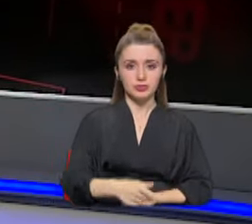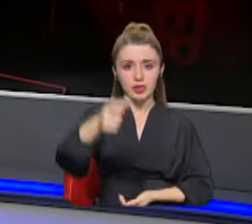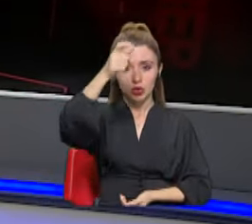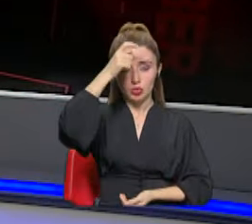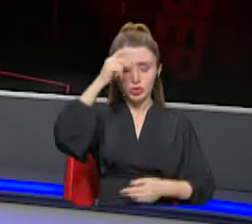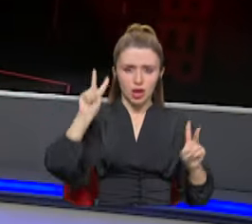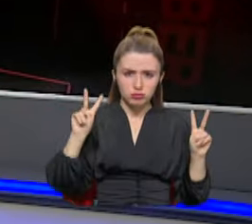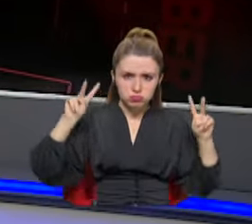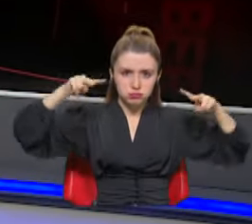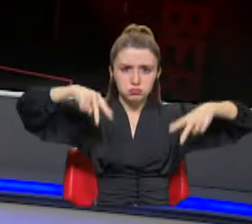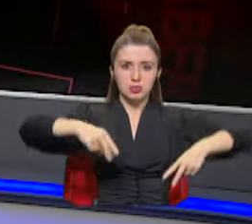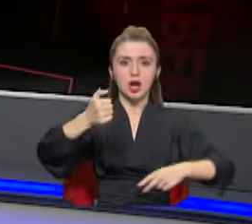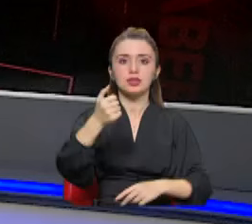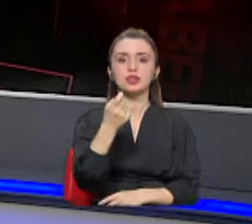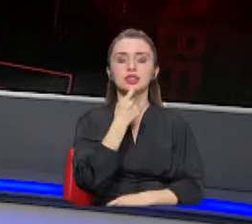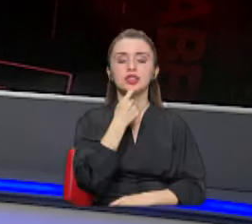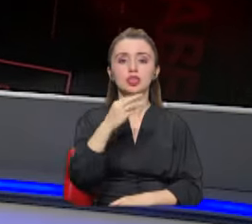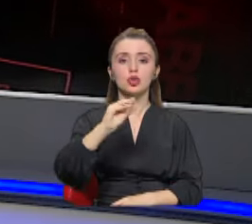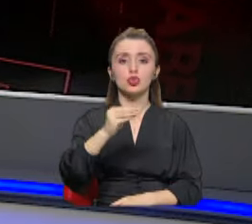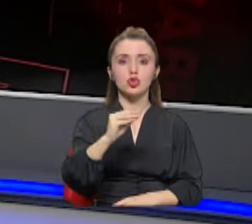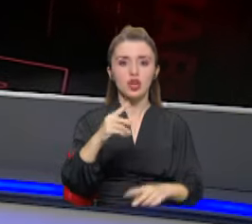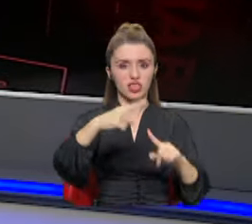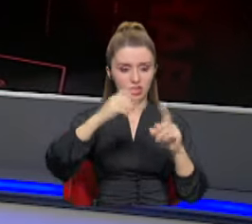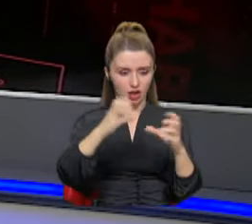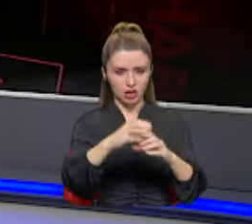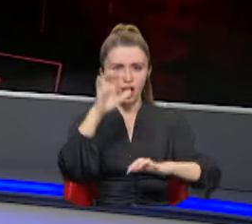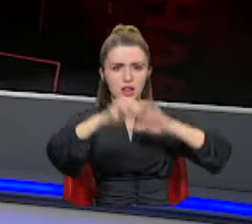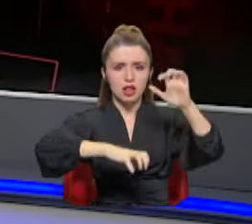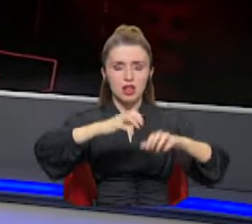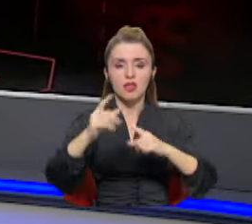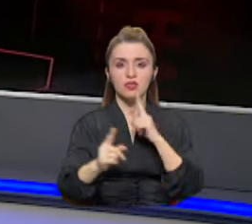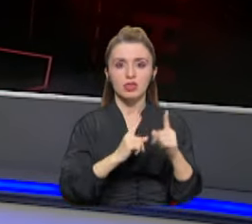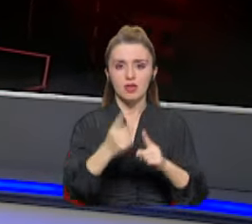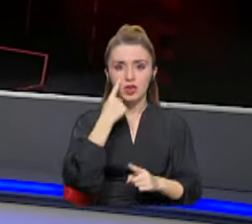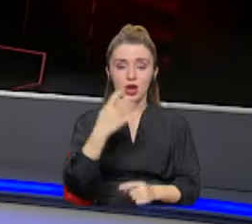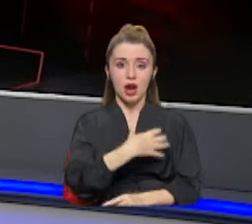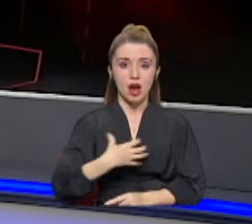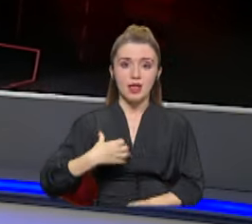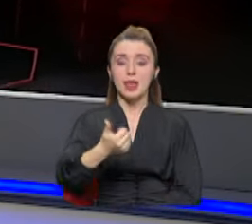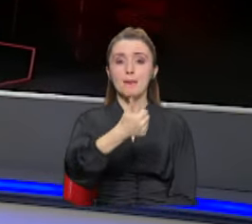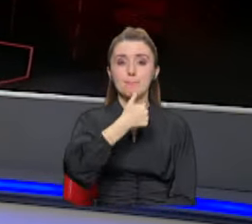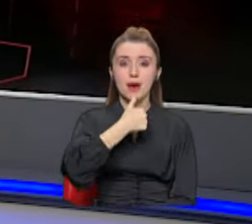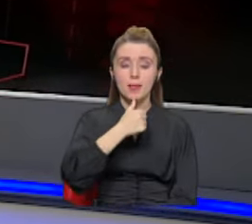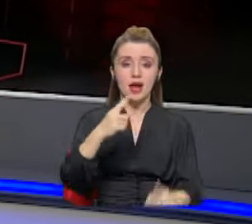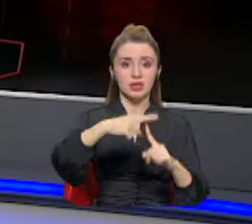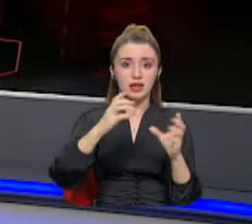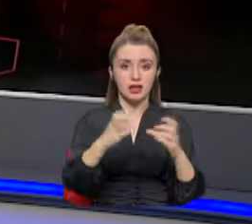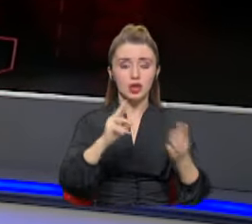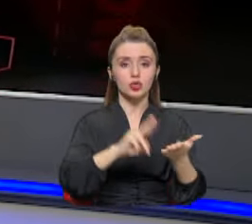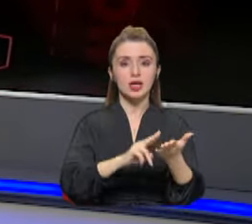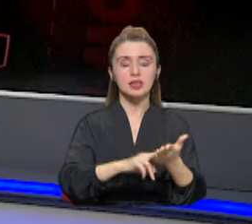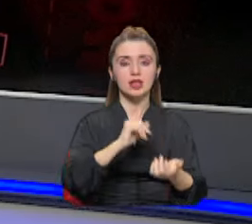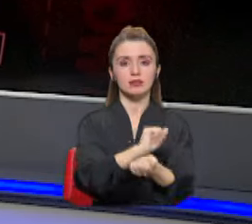Türkiye'yi ayağa kaldıran 6 yaşındaki çocuğa tarikatta istismar davasında annesine, babasına, tarikat üyesine